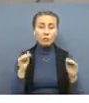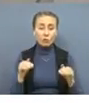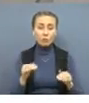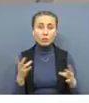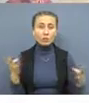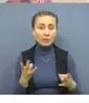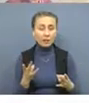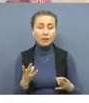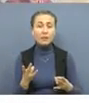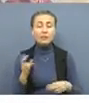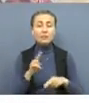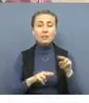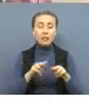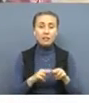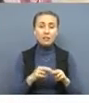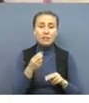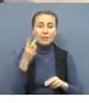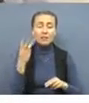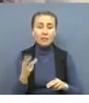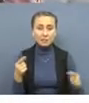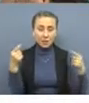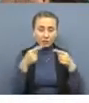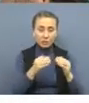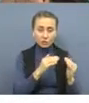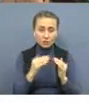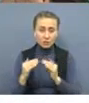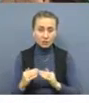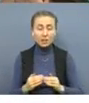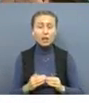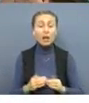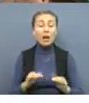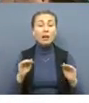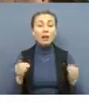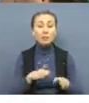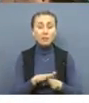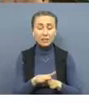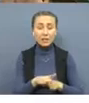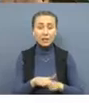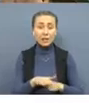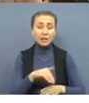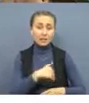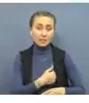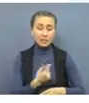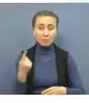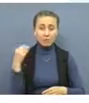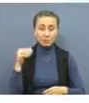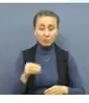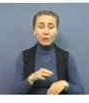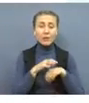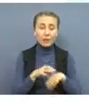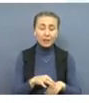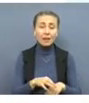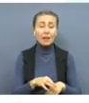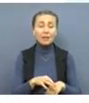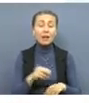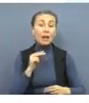требуется строительство нескольких соответствующих зданий. В рамках реализации инициативы первого президента проводится определенная